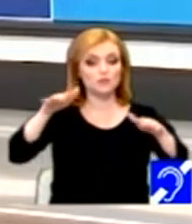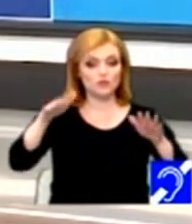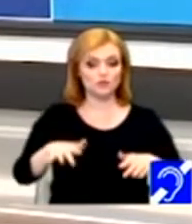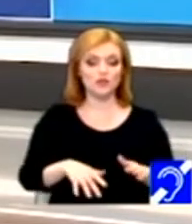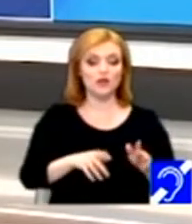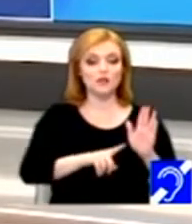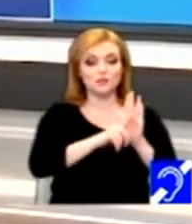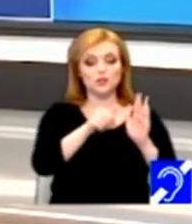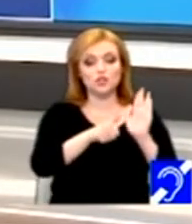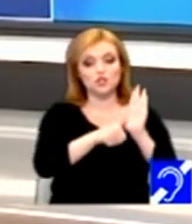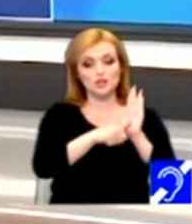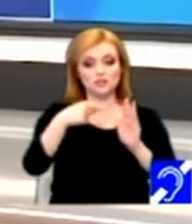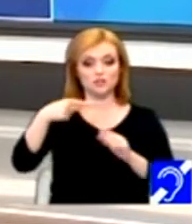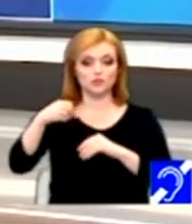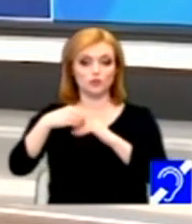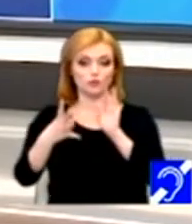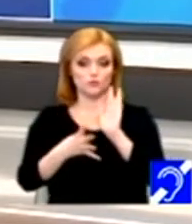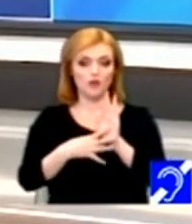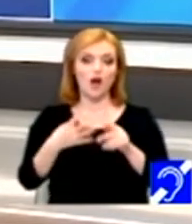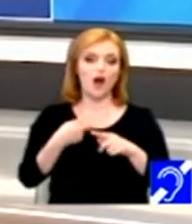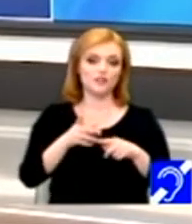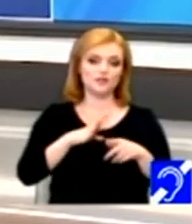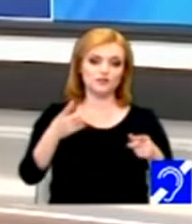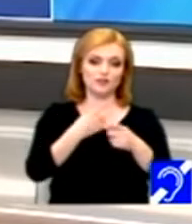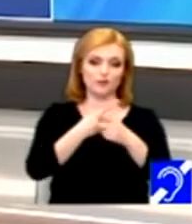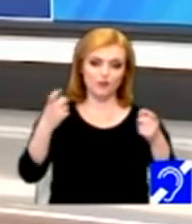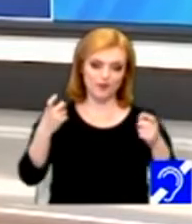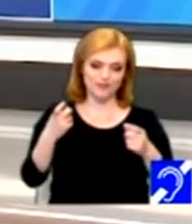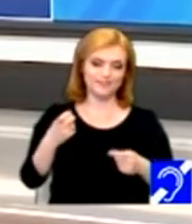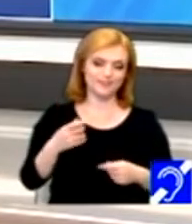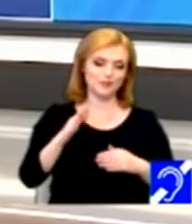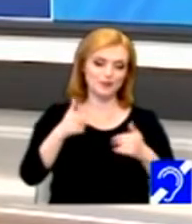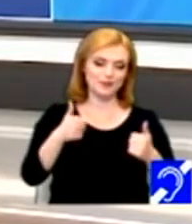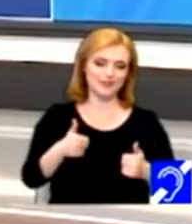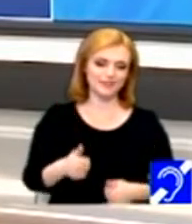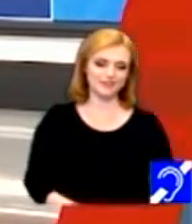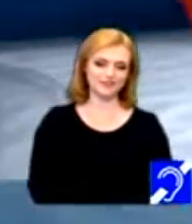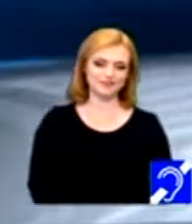și 16 grade Celsius. Acestea au fost informațiile, sunt Ioana Scărlătescu, pe curând!